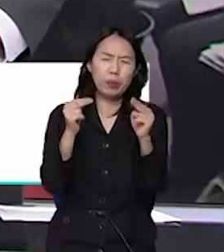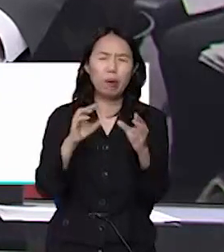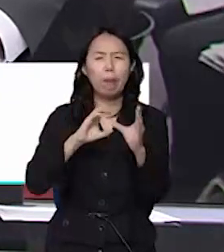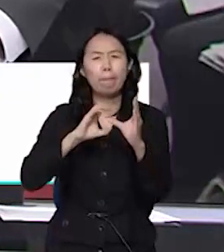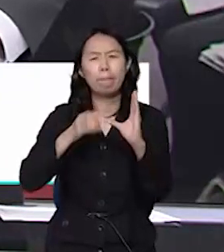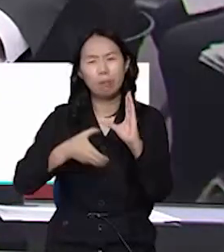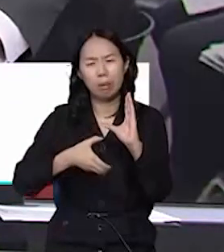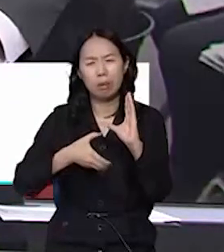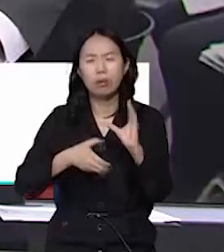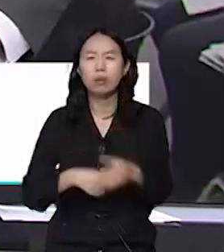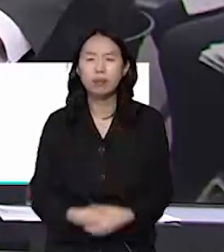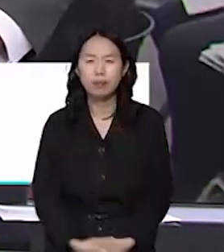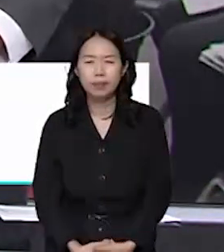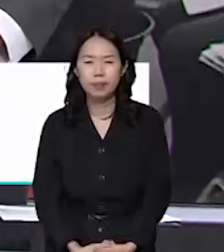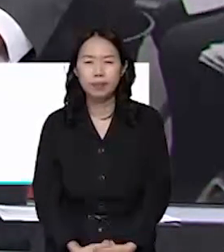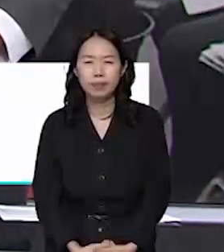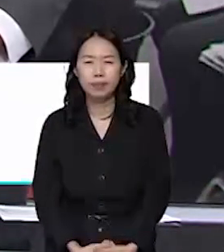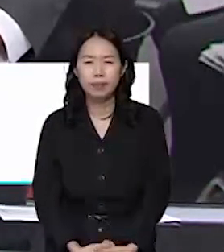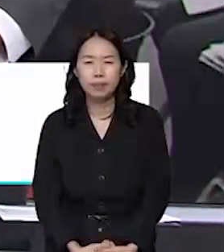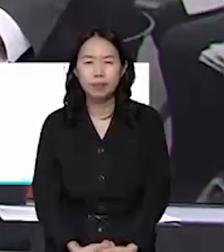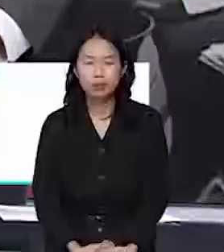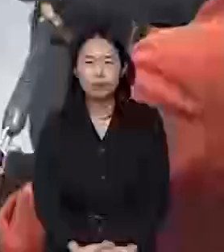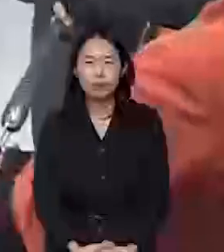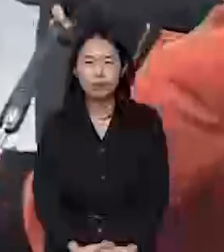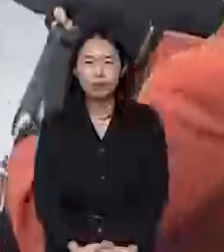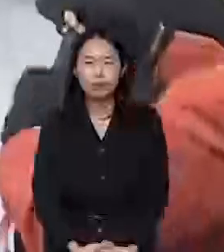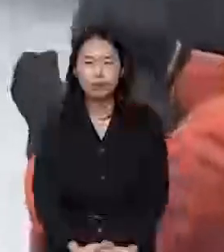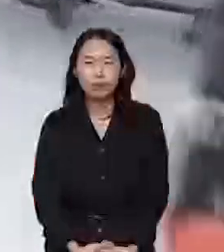평가입니다. 정의진 기자입니다.